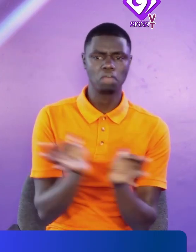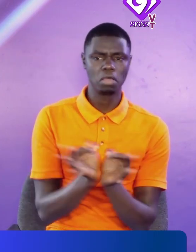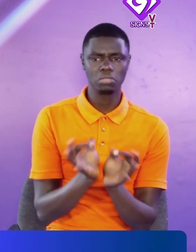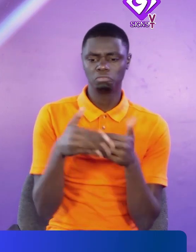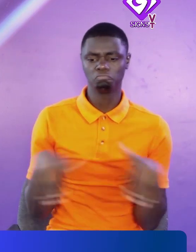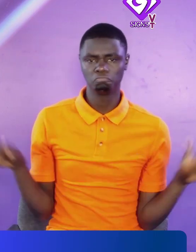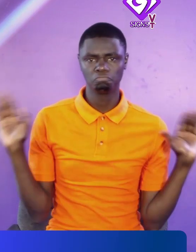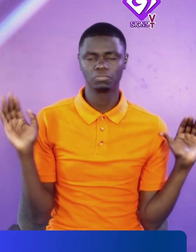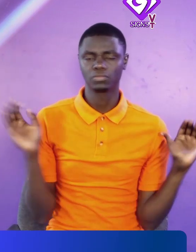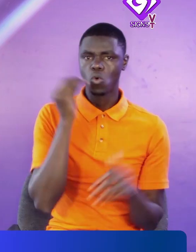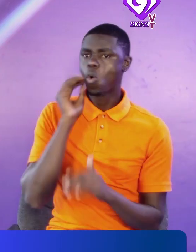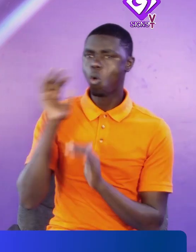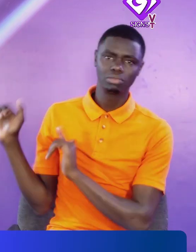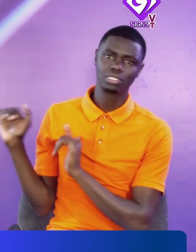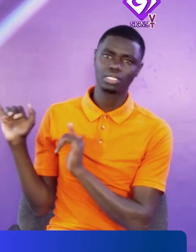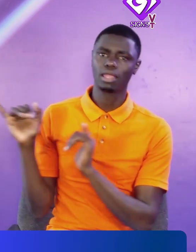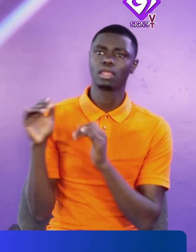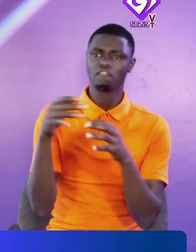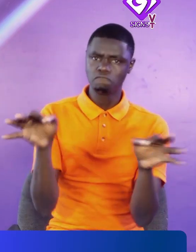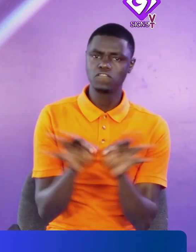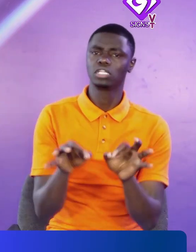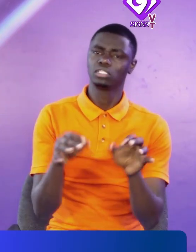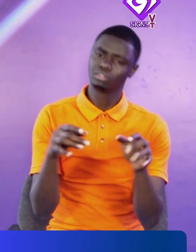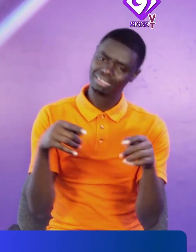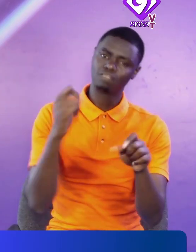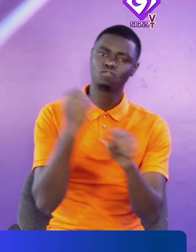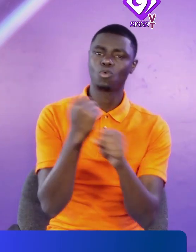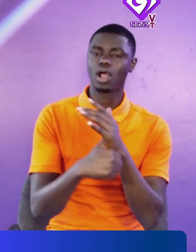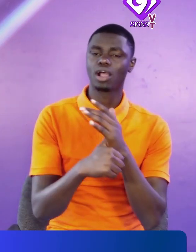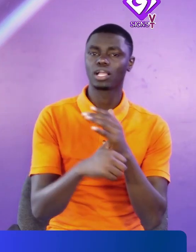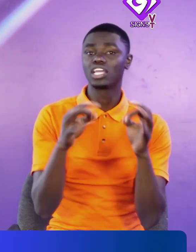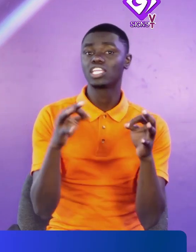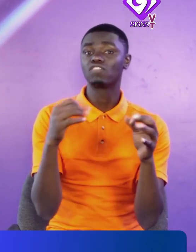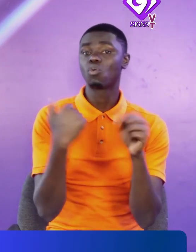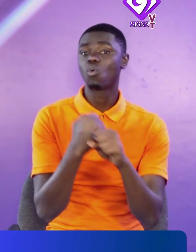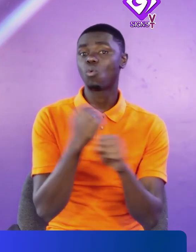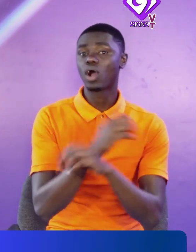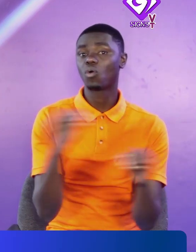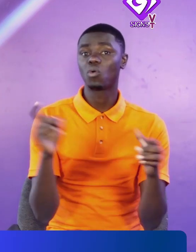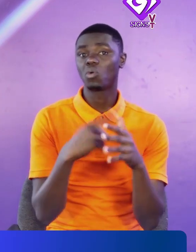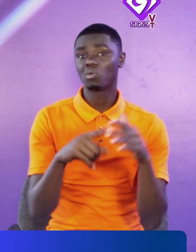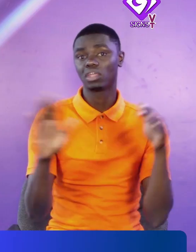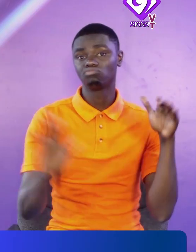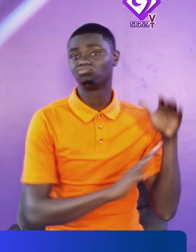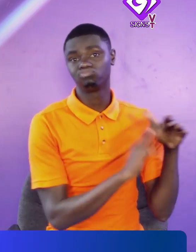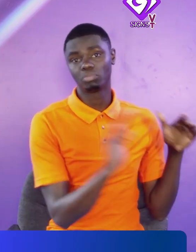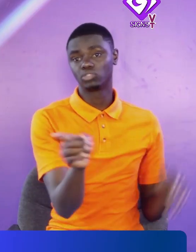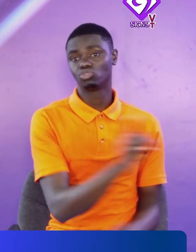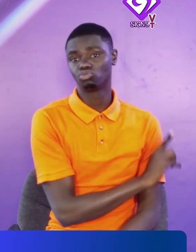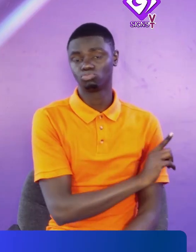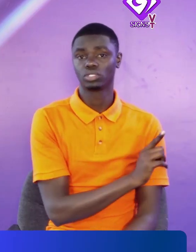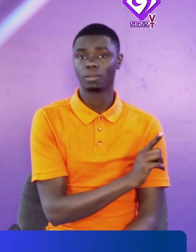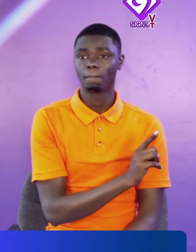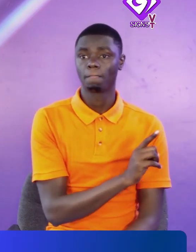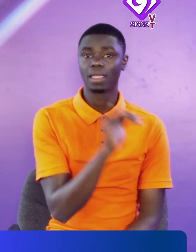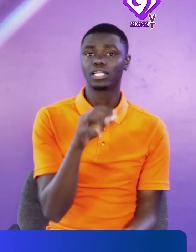inaishia nyumbani. Tukiingia kwa uwanja ni ujitume. Usipojituma unakula bench. Na hiyo ndio ilikuwa condition number